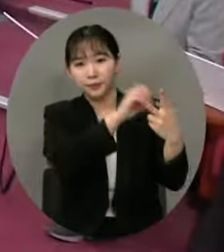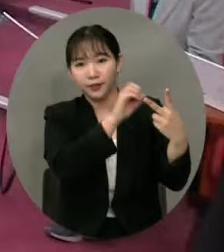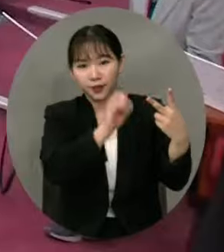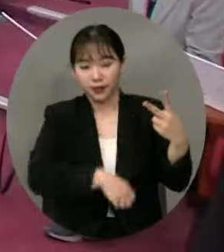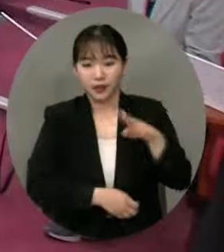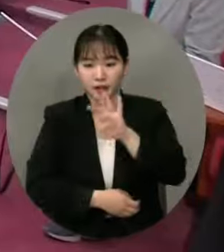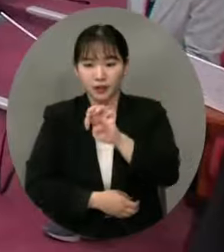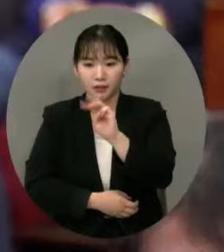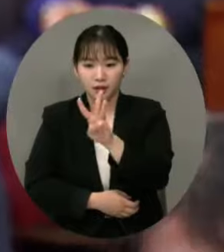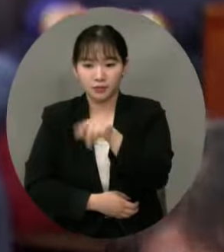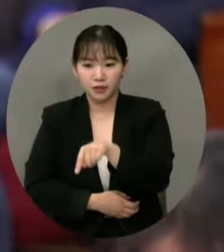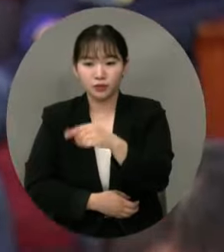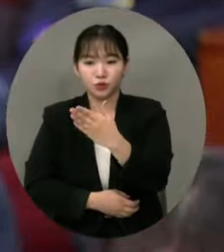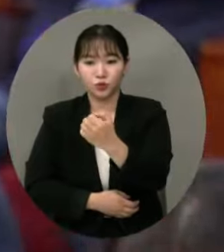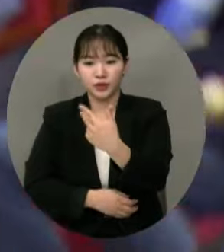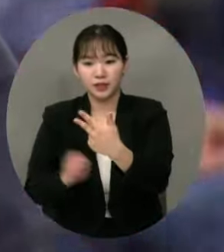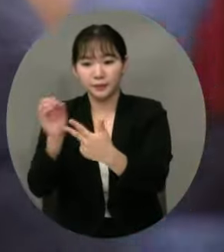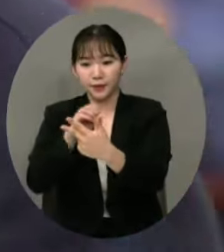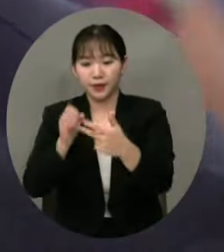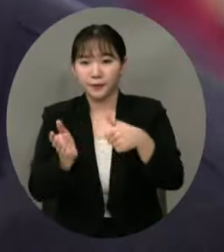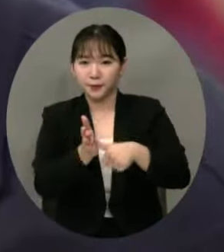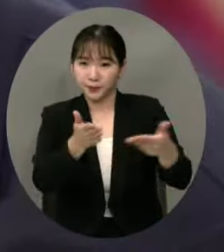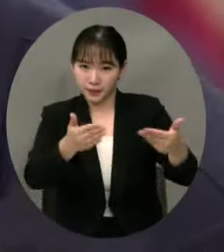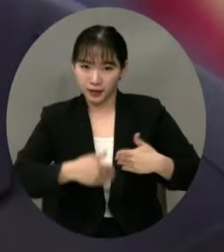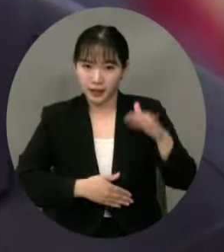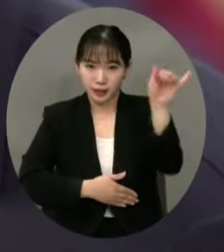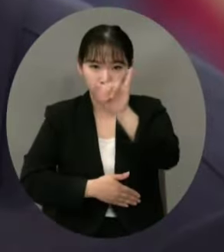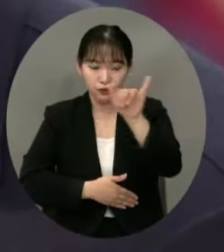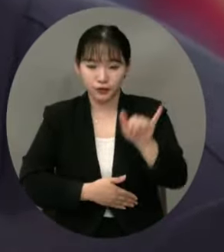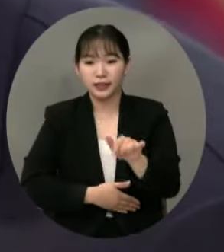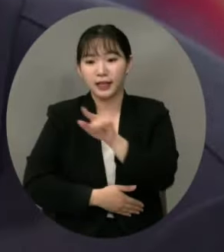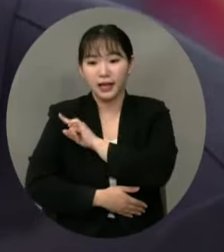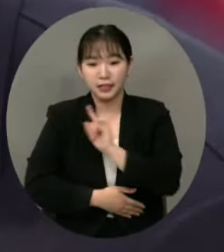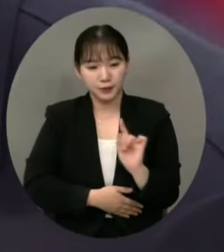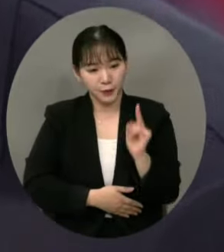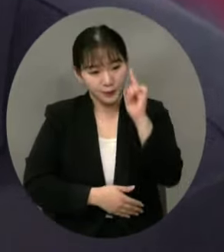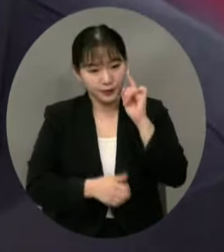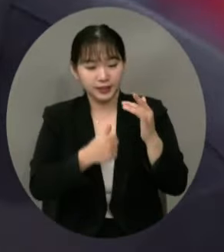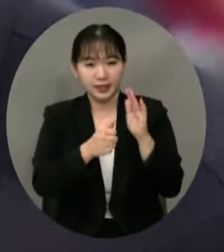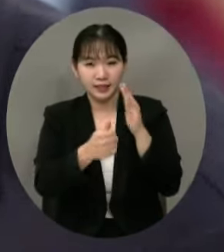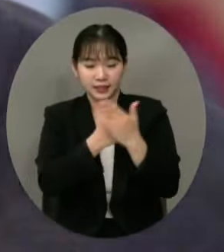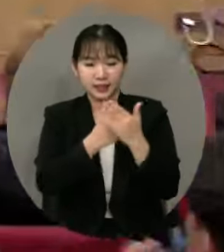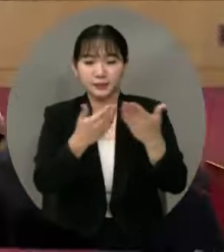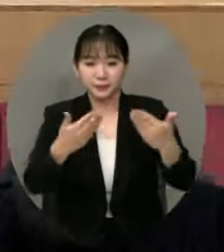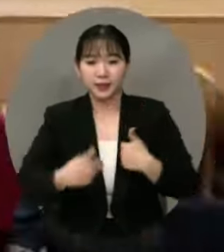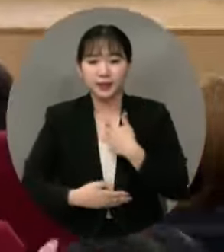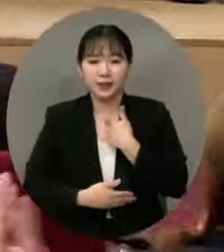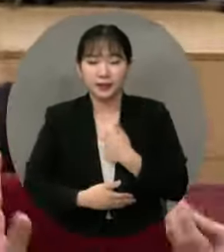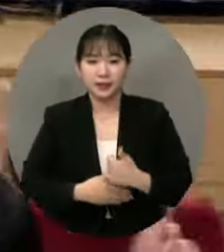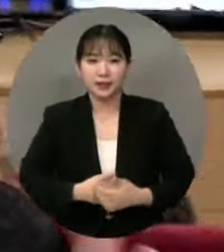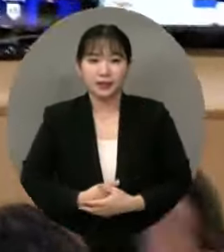47.72%, 43.97%를 얻어 전국에서 가장 높은 지지를 얻었습니다.